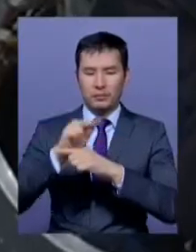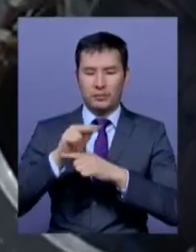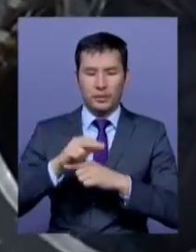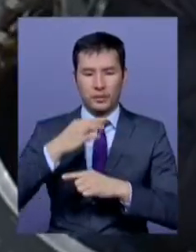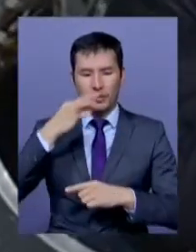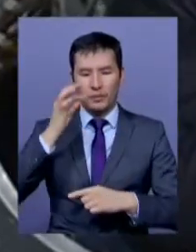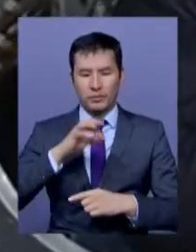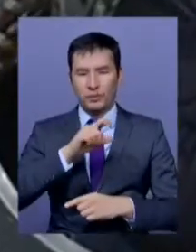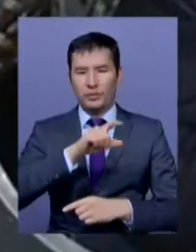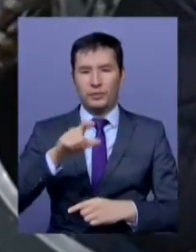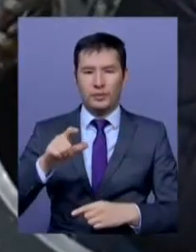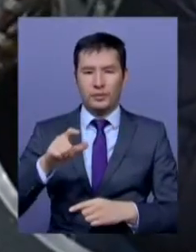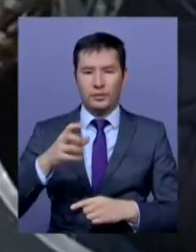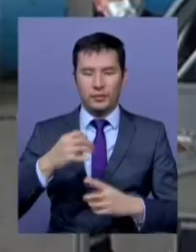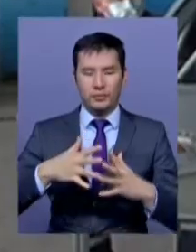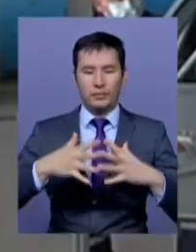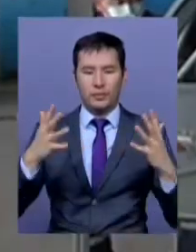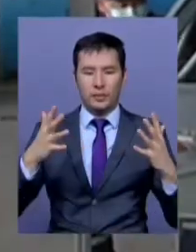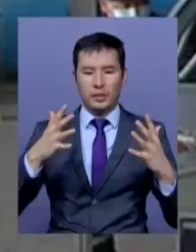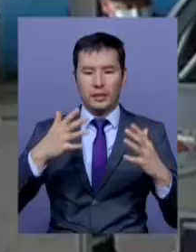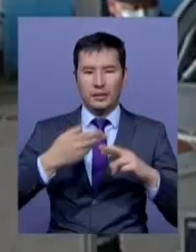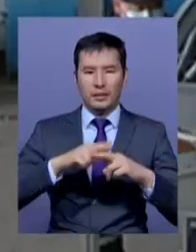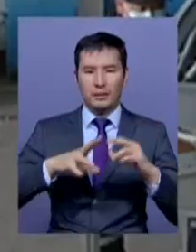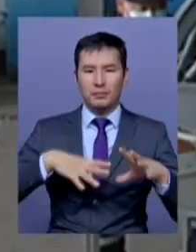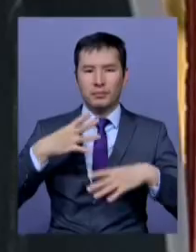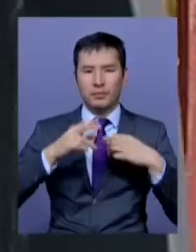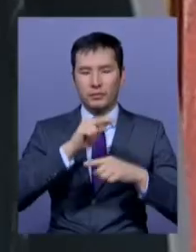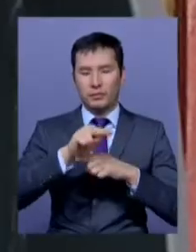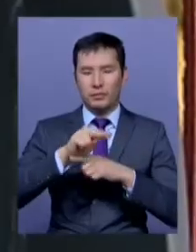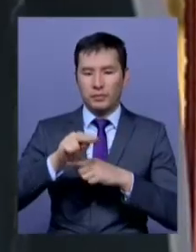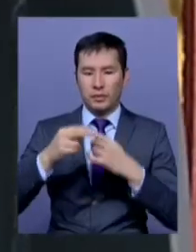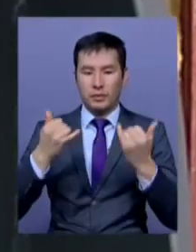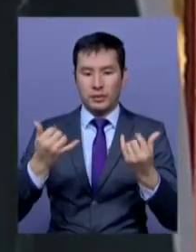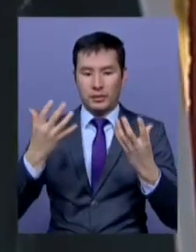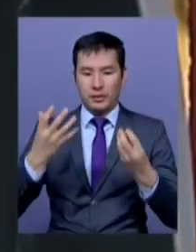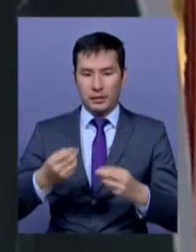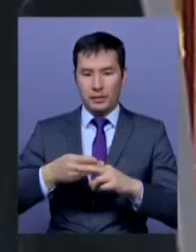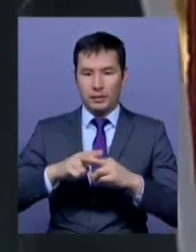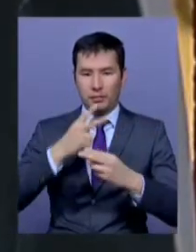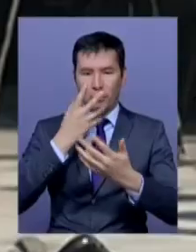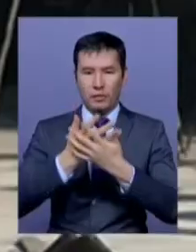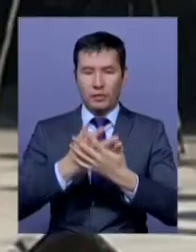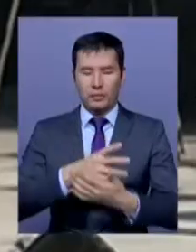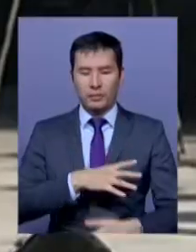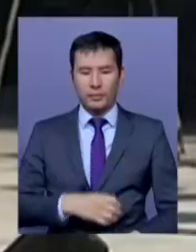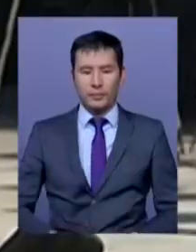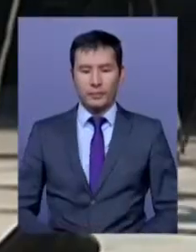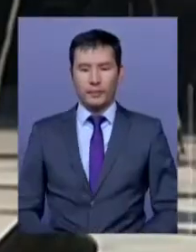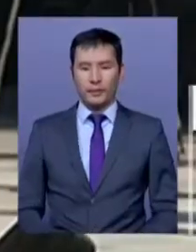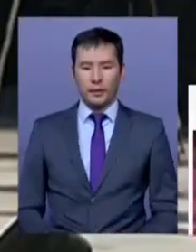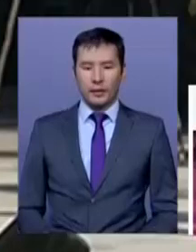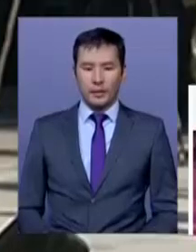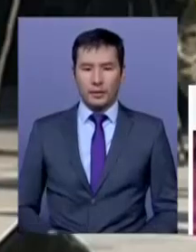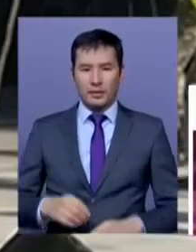сервистік орталық ашылған. Сол жерден оқудан өткен мамандар бүгінде жаттығу барысында алған білімін көрсетуде. Мы проводим учения.